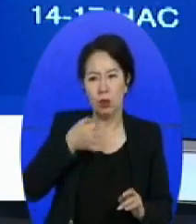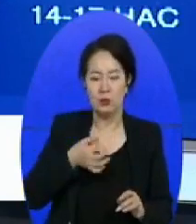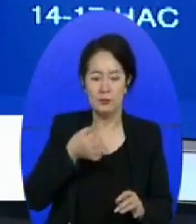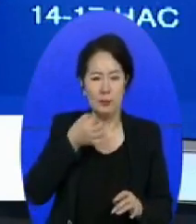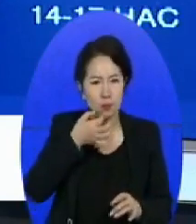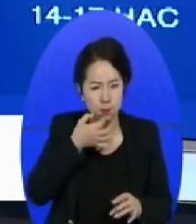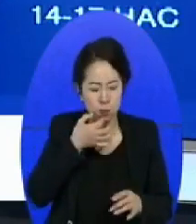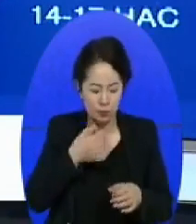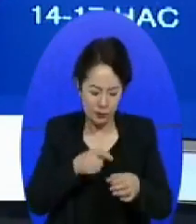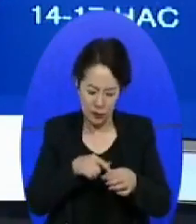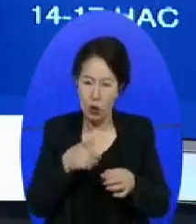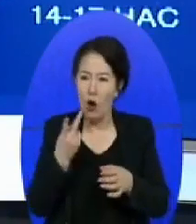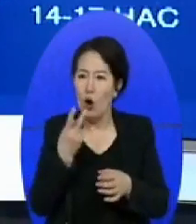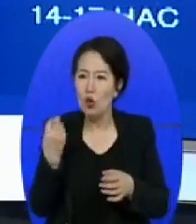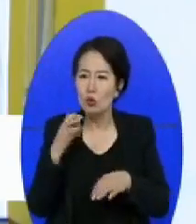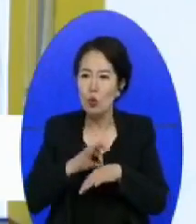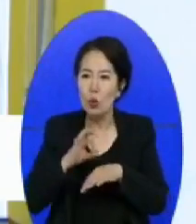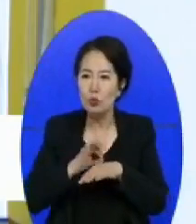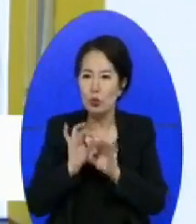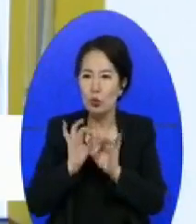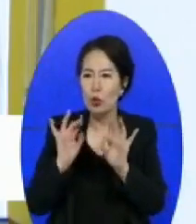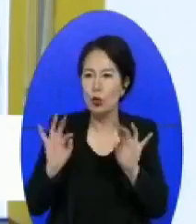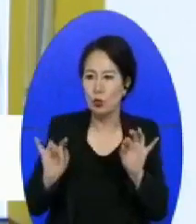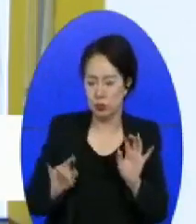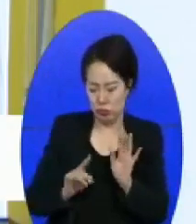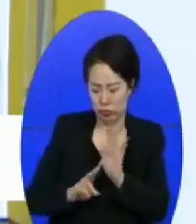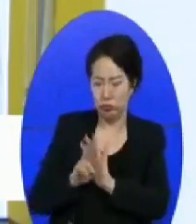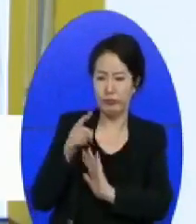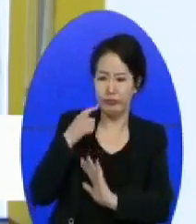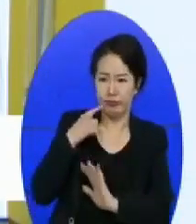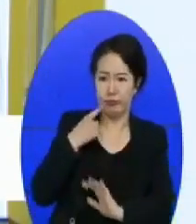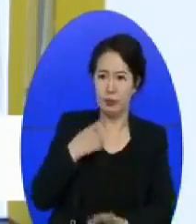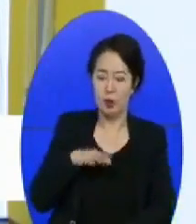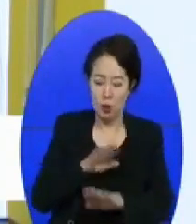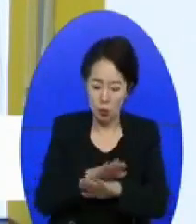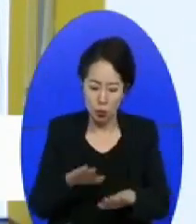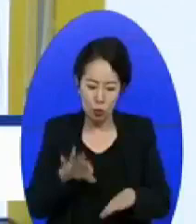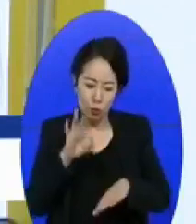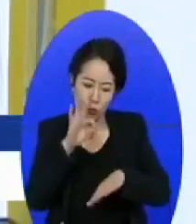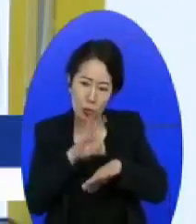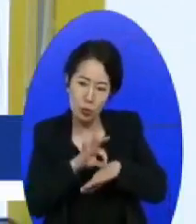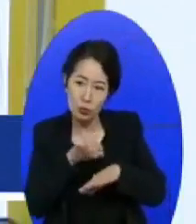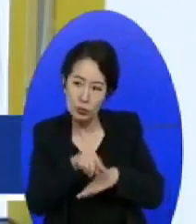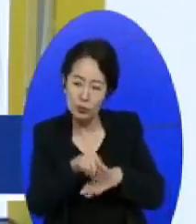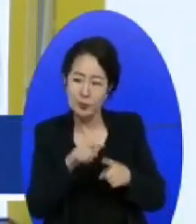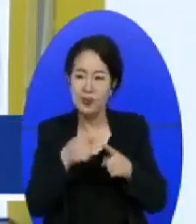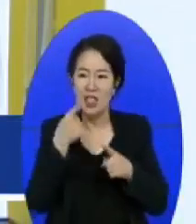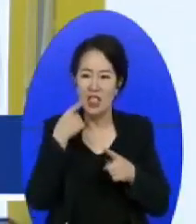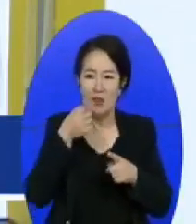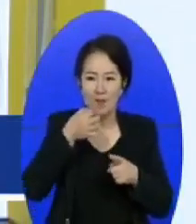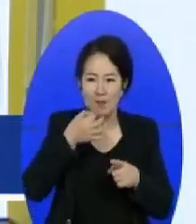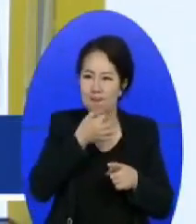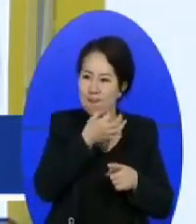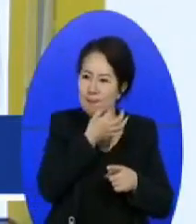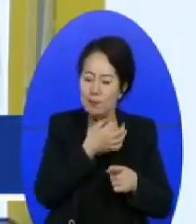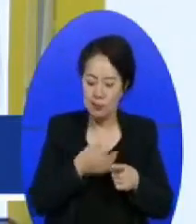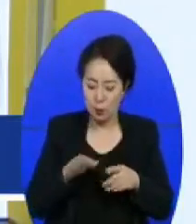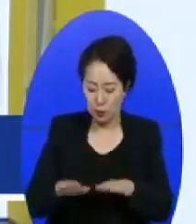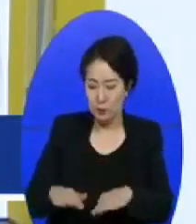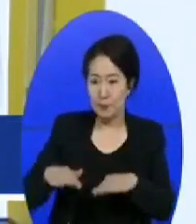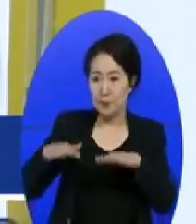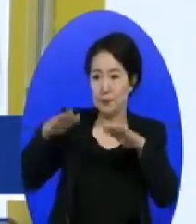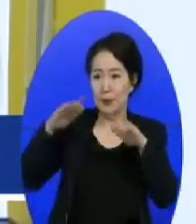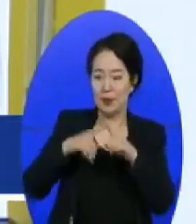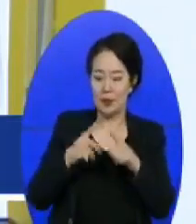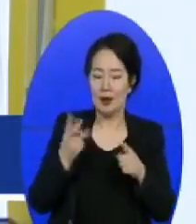үндсэн шалтгаан болдго юм байна. Хүүхдийн шүд цоорл ихтэй, өвчлөл ихтэй байгаа нь хүүхдийн биеийн өсөлт,